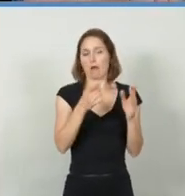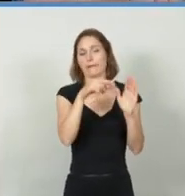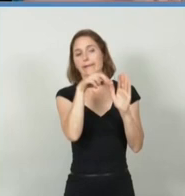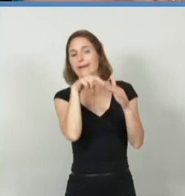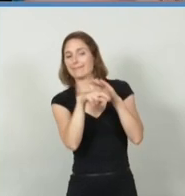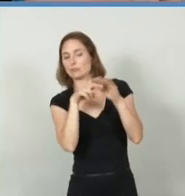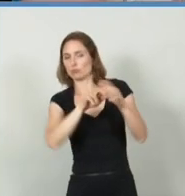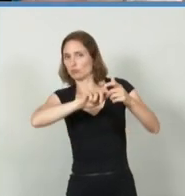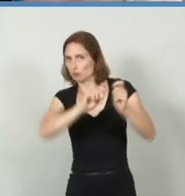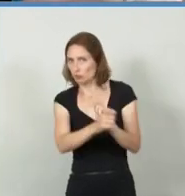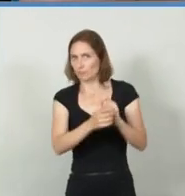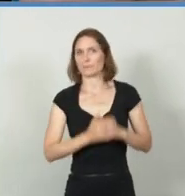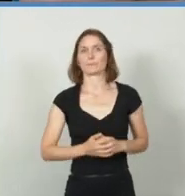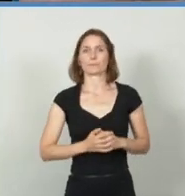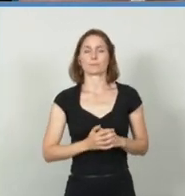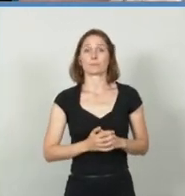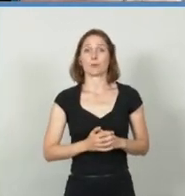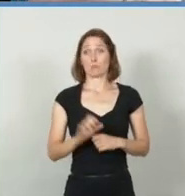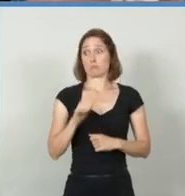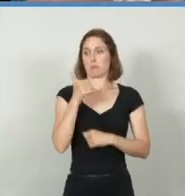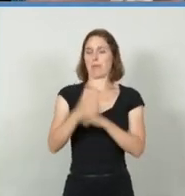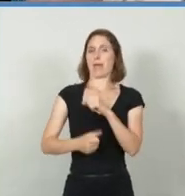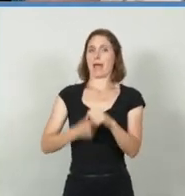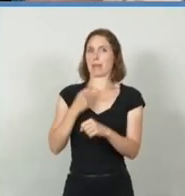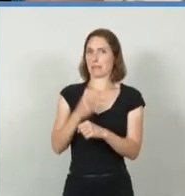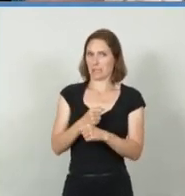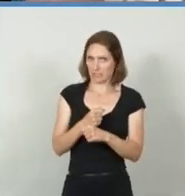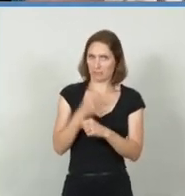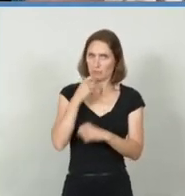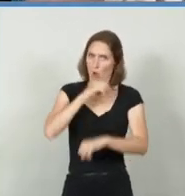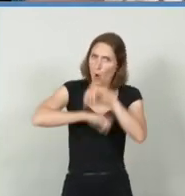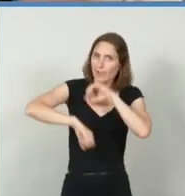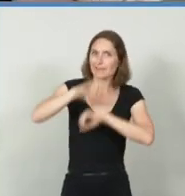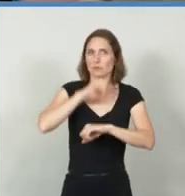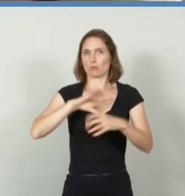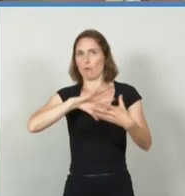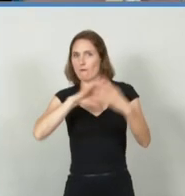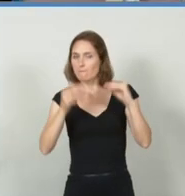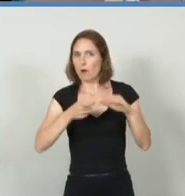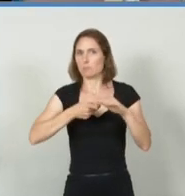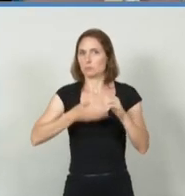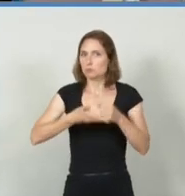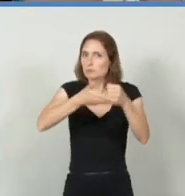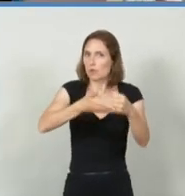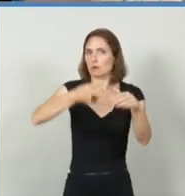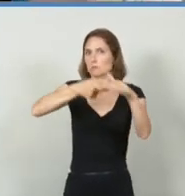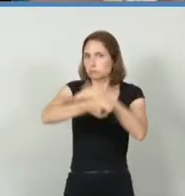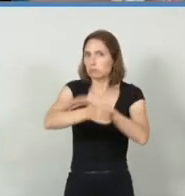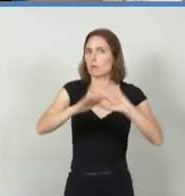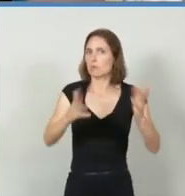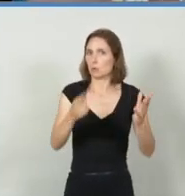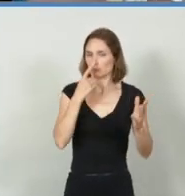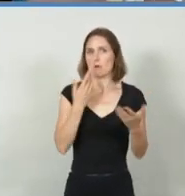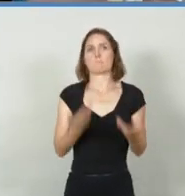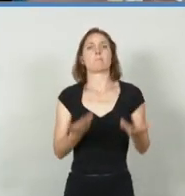ensemble après cette première année en fait de mise à mise en place de ces modalités il nous semble qu'il est temps désormais